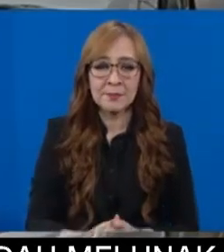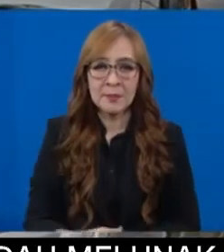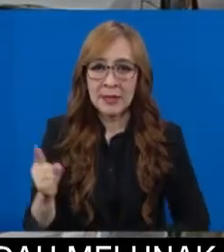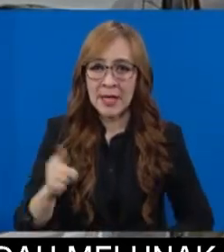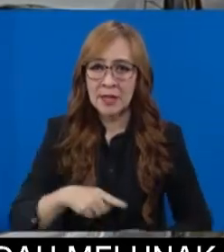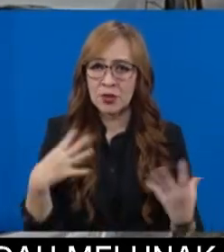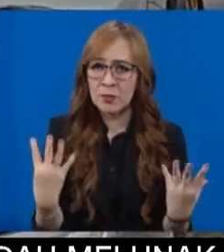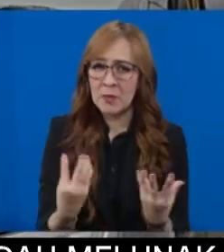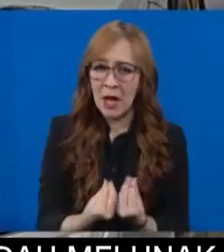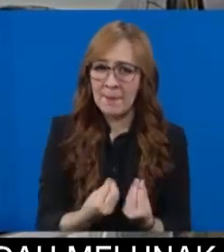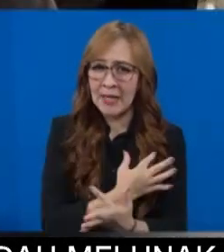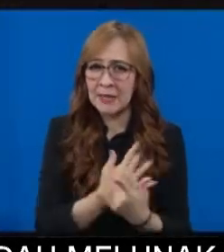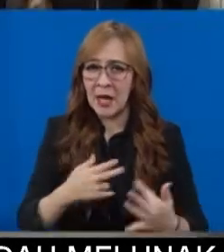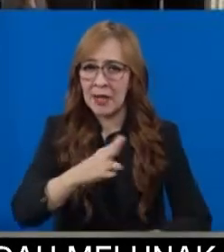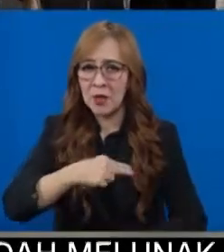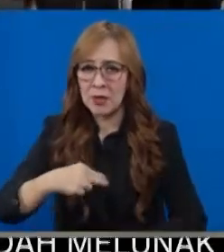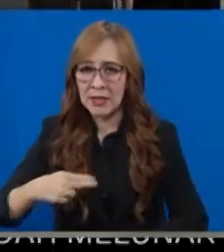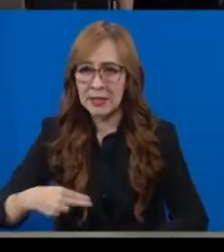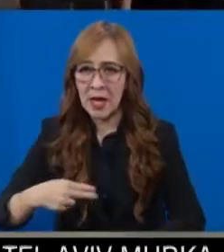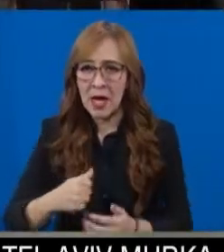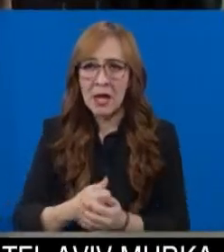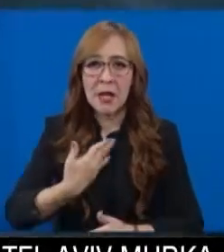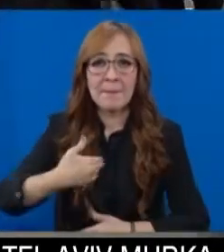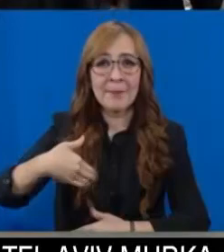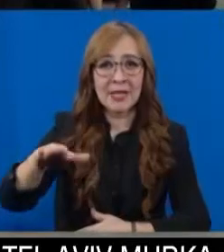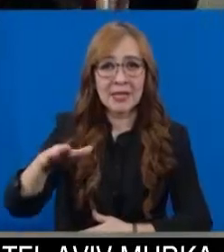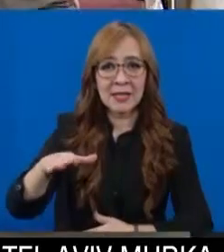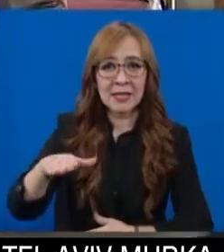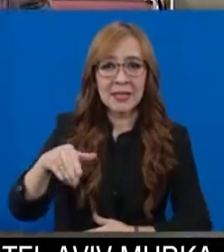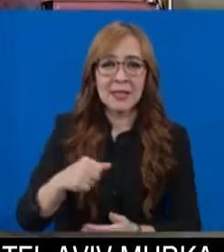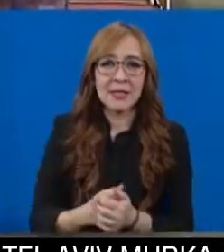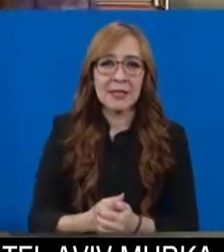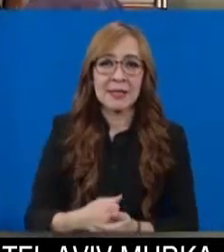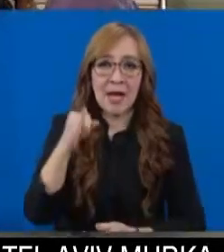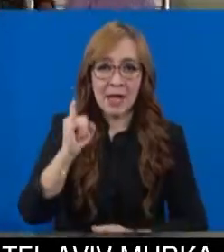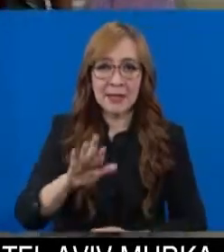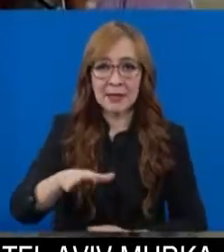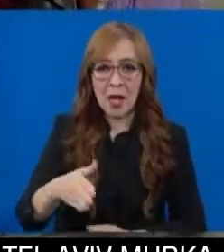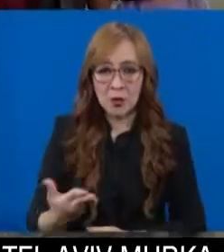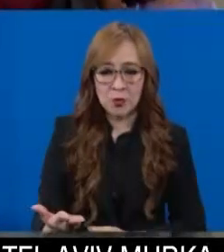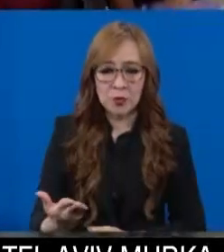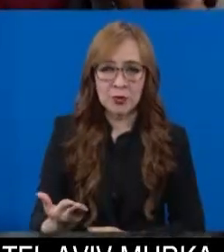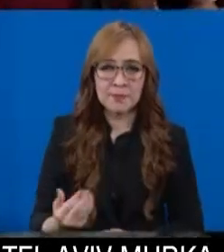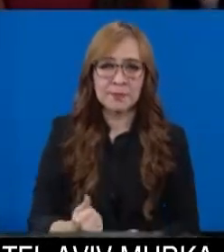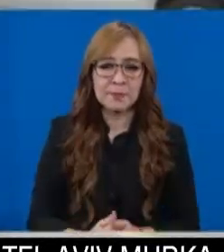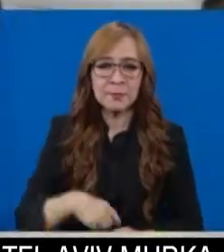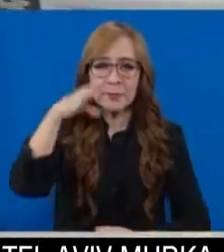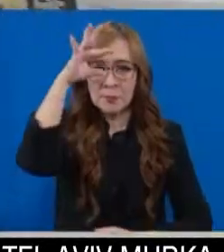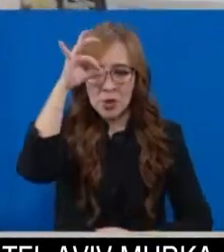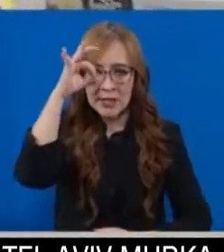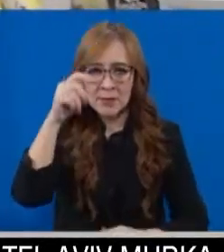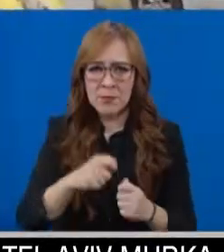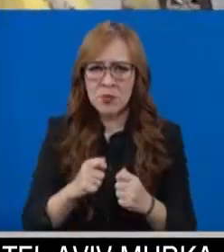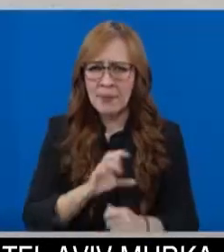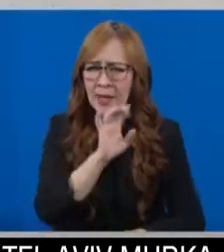total penduduk Indonesia akan melakukan perjalanan periode Natal dan Tahun Baru hal ini membuat pihak kepolisian merancang